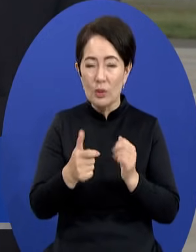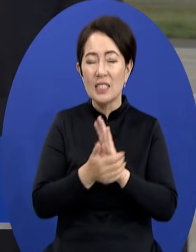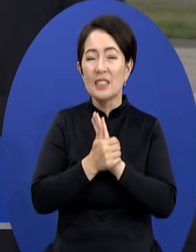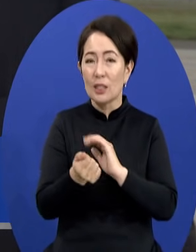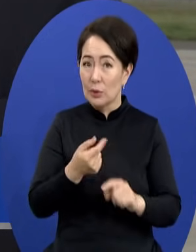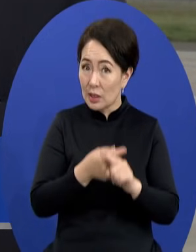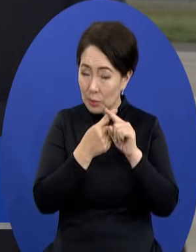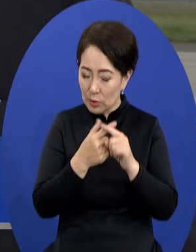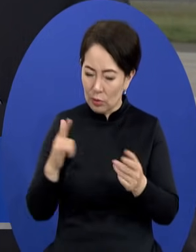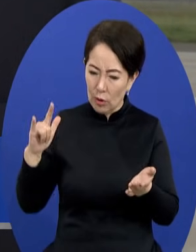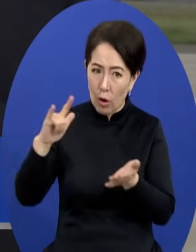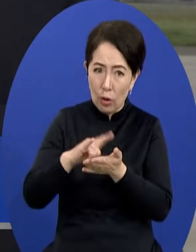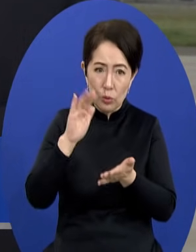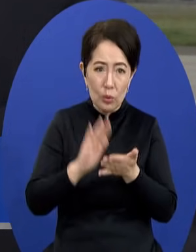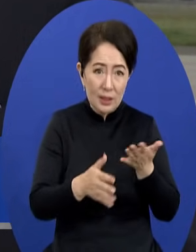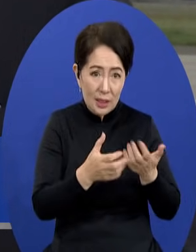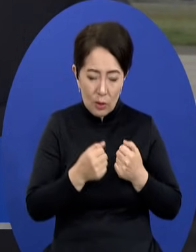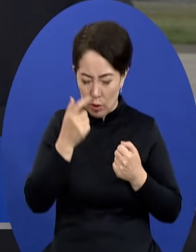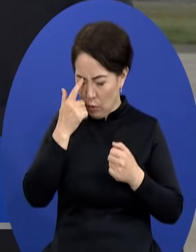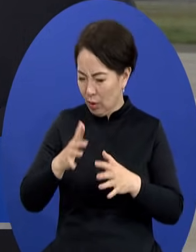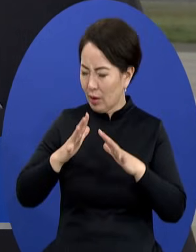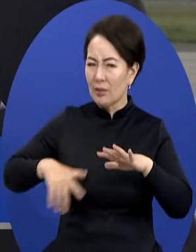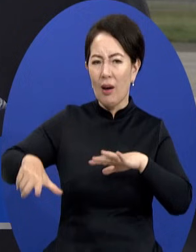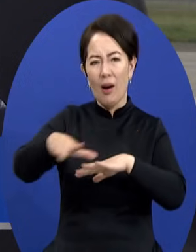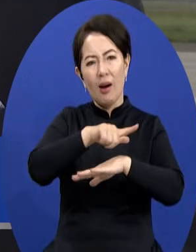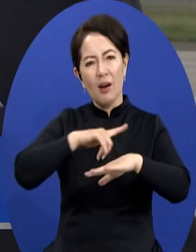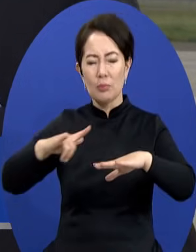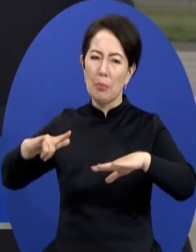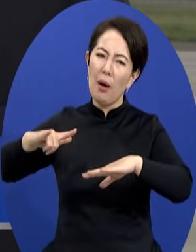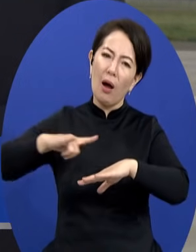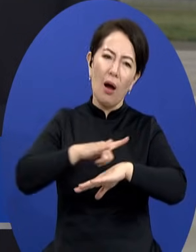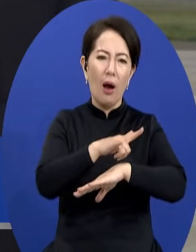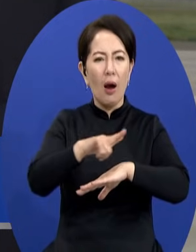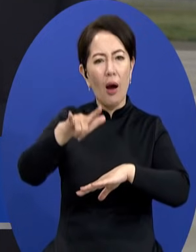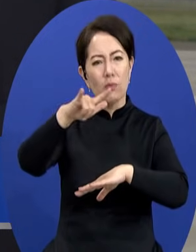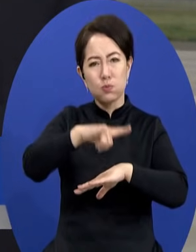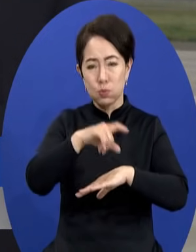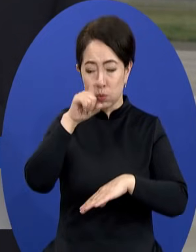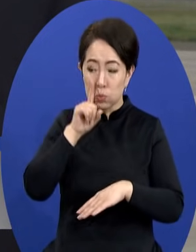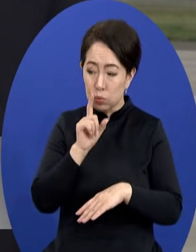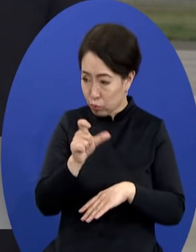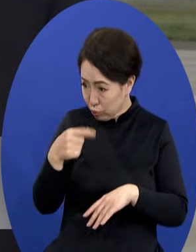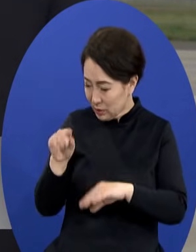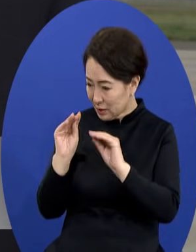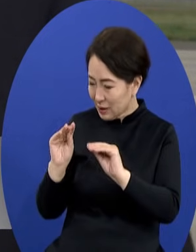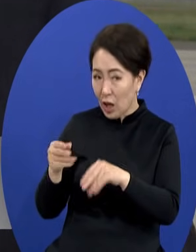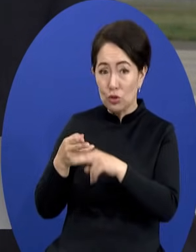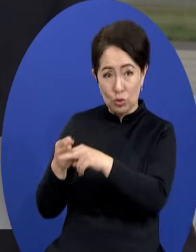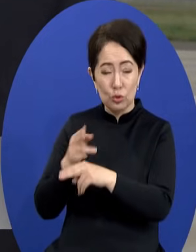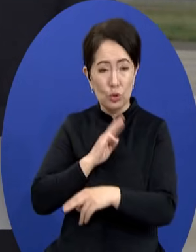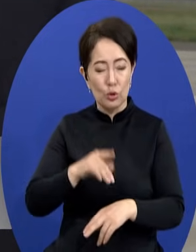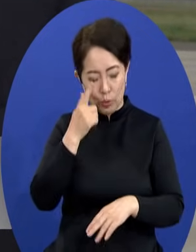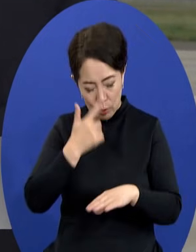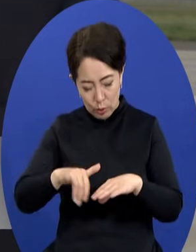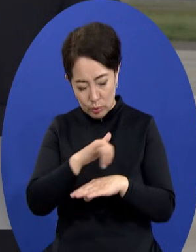мөн энэ онгоцыг худалдан авч Монголынхоо өргөн уудам газар нутаг дээгүүр чөлөөтэй нисэх хүсэлтэй хүмүүсийг сургах үйлсэд Монгол улстай хамтран ажиллах